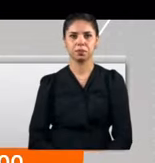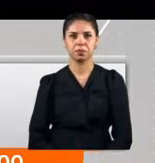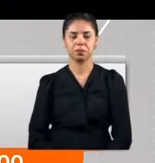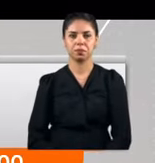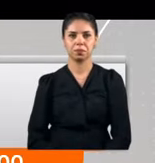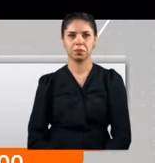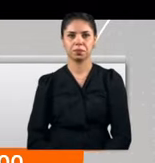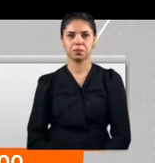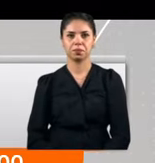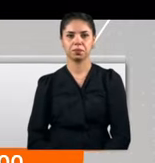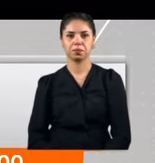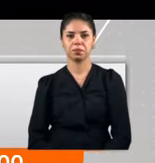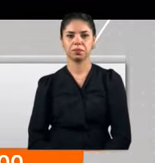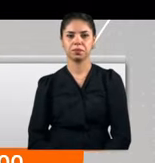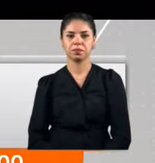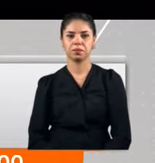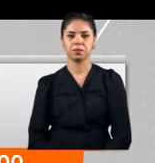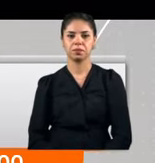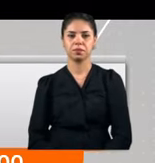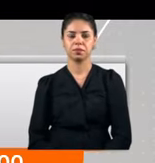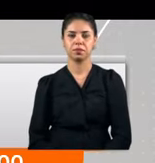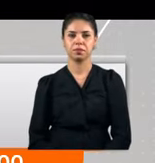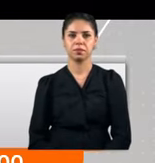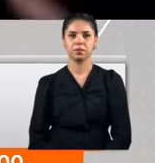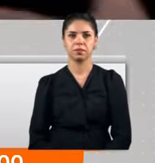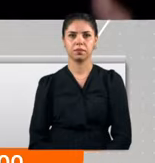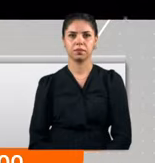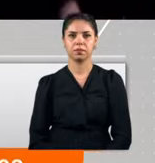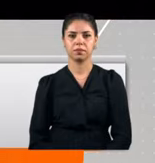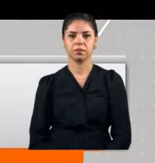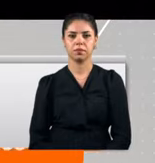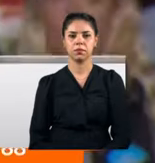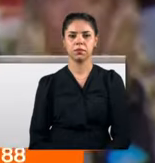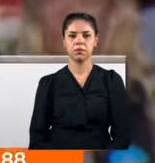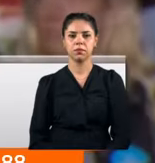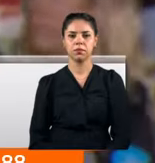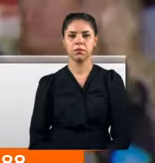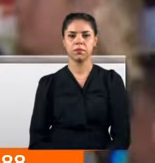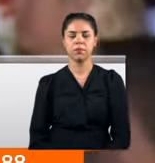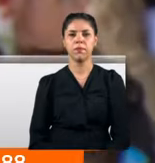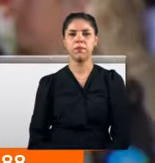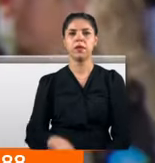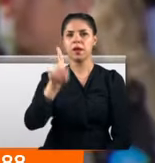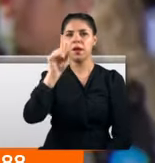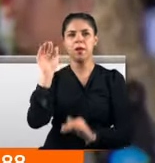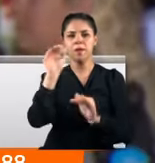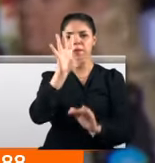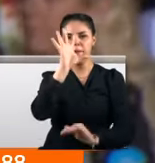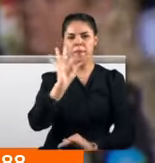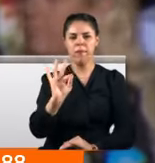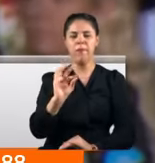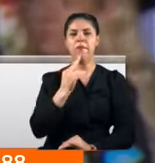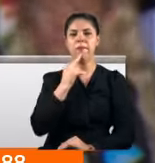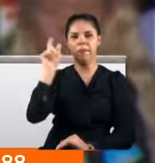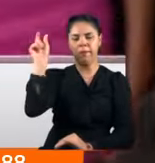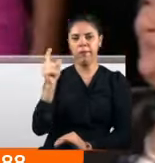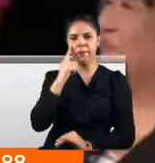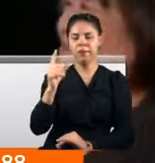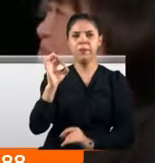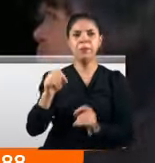engellenmesinin oluşturacağı görüntüyle parti içinde korkunç olur. Harris'e ilk destek Hillary Clinton'dan geldi.